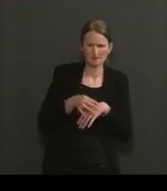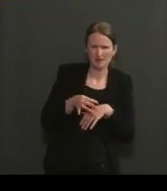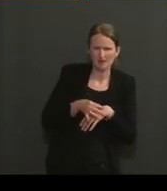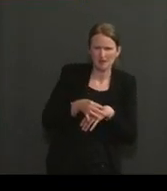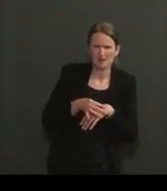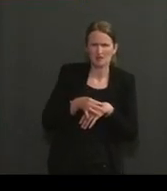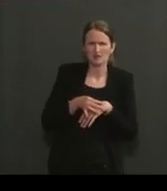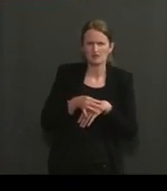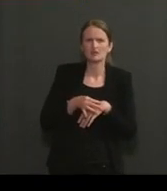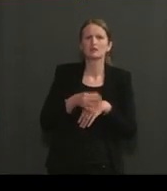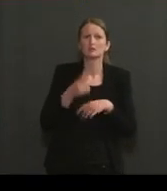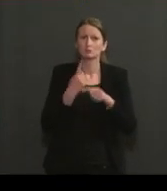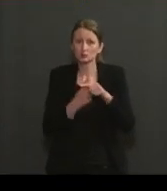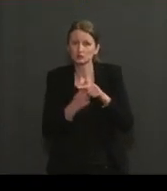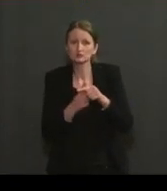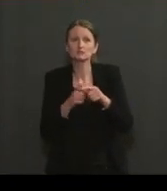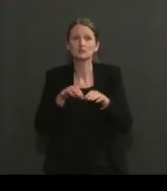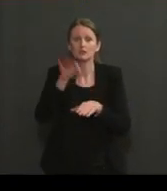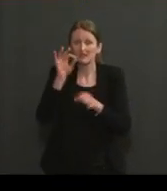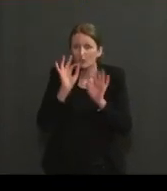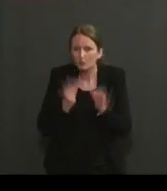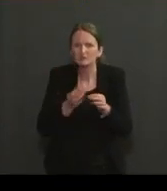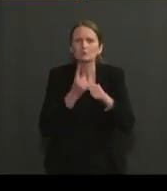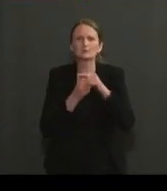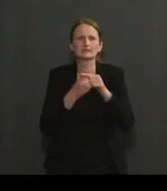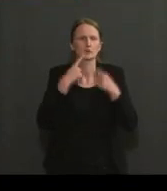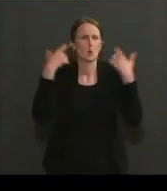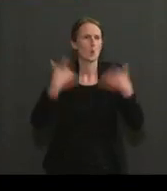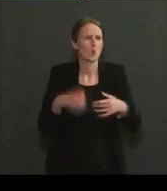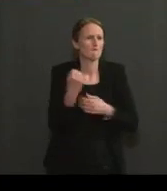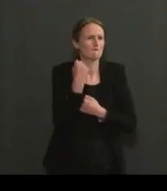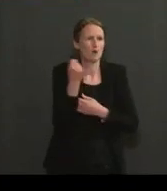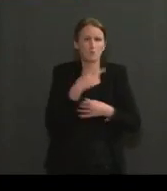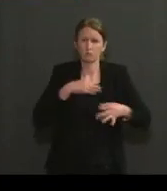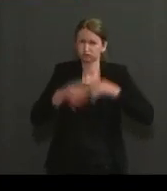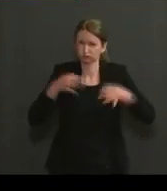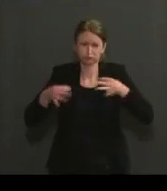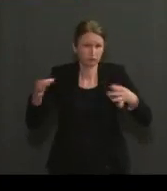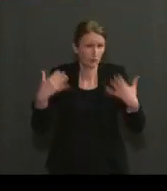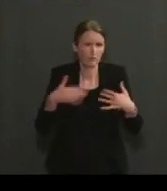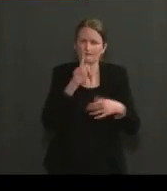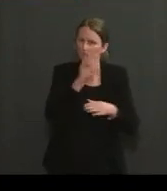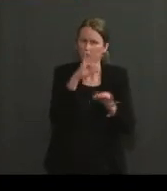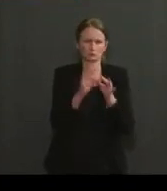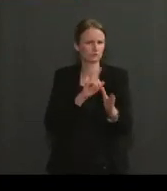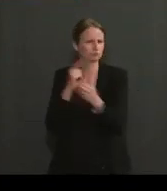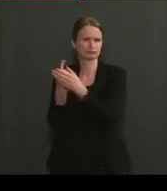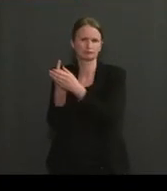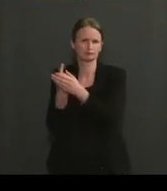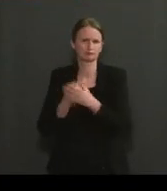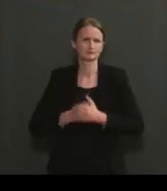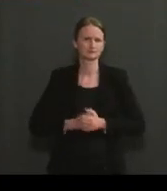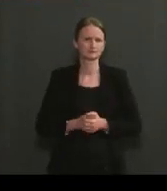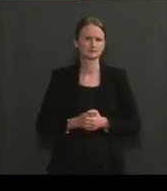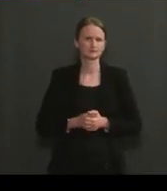Vous devrez vous mettre en isolement directement par risque de transmission du virus. Cependant, ce qu'il faut savoir,